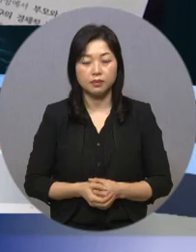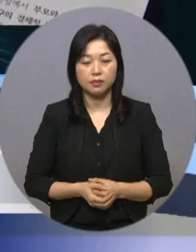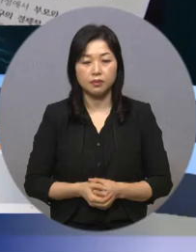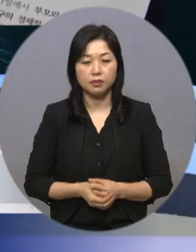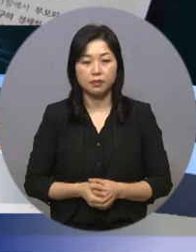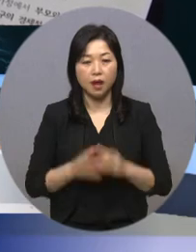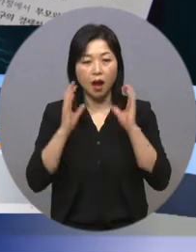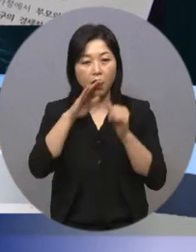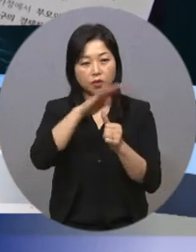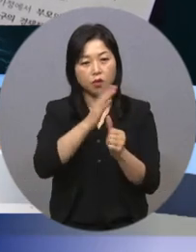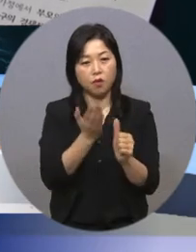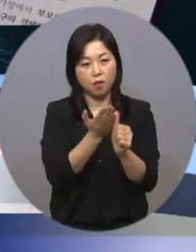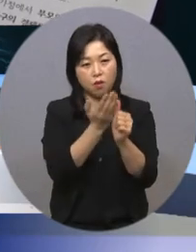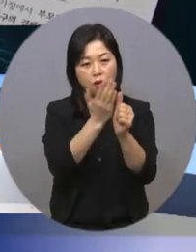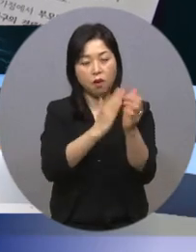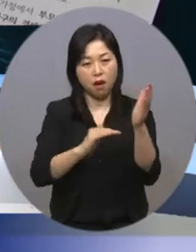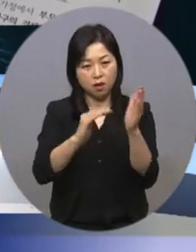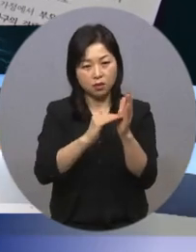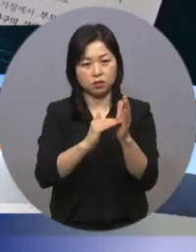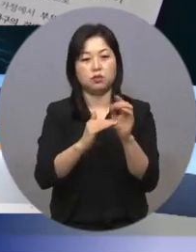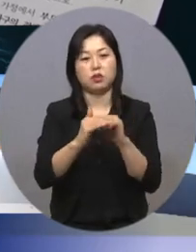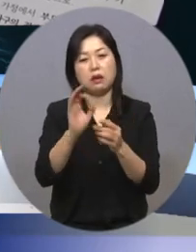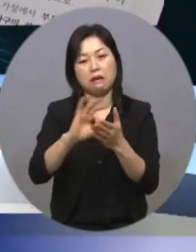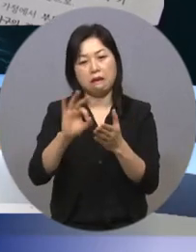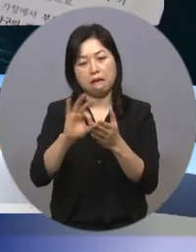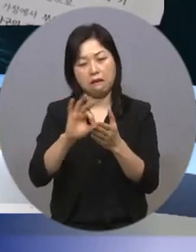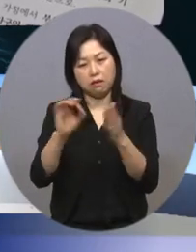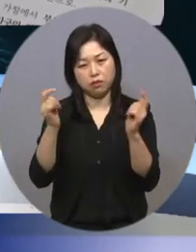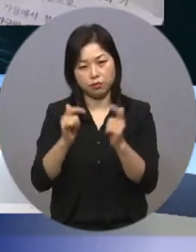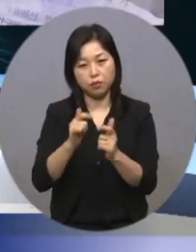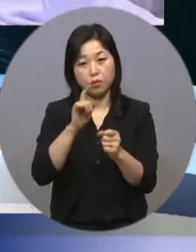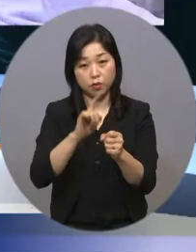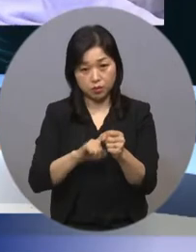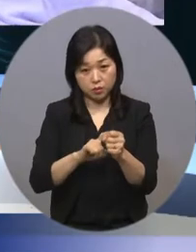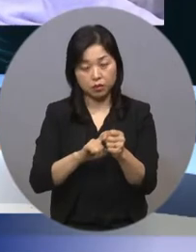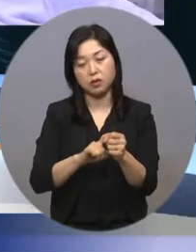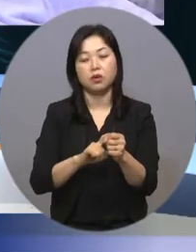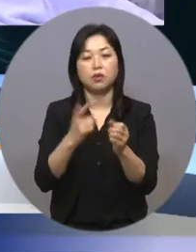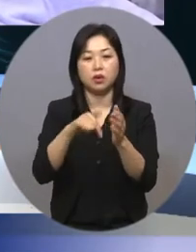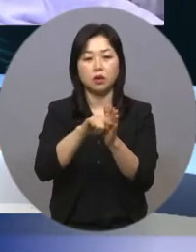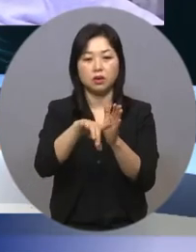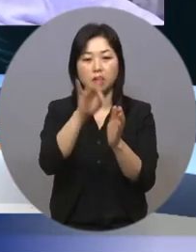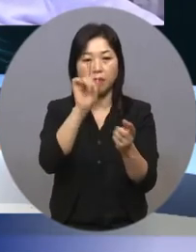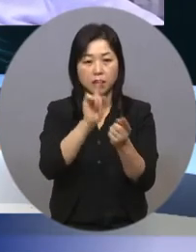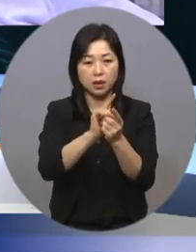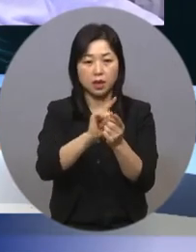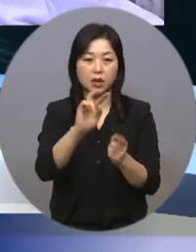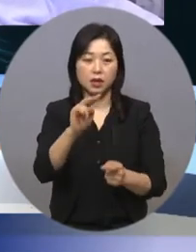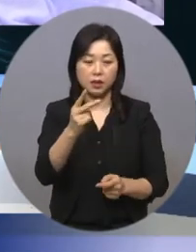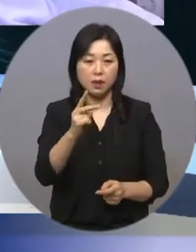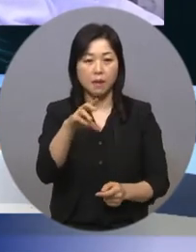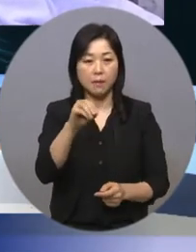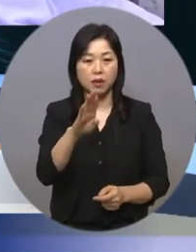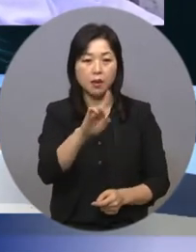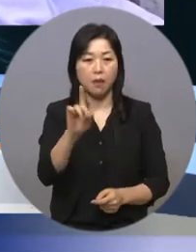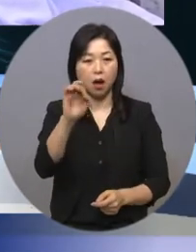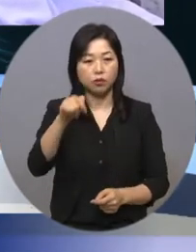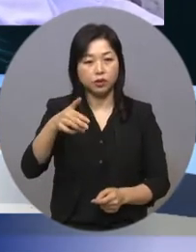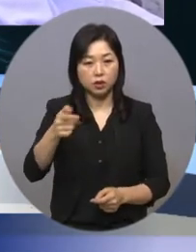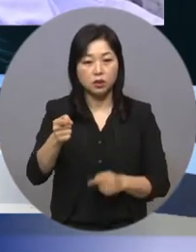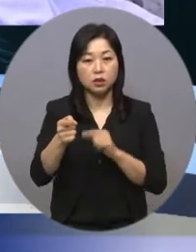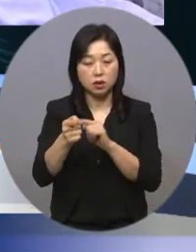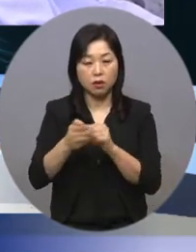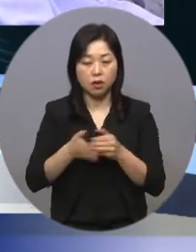아동 양육 가구의 경제적 부담을 덜기 위해 도입된 첫만남이 인권 200만원 바우처가 올해부터 모든